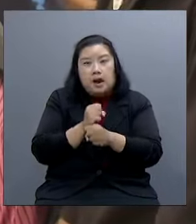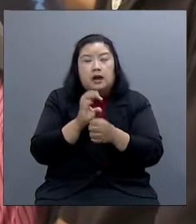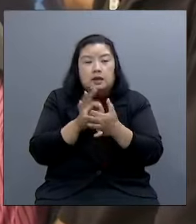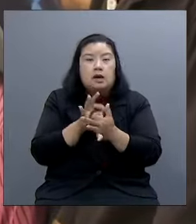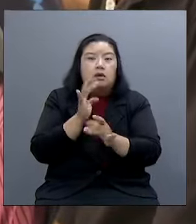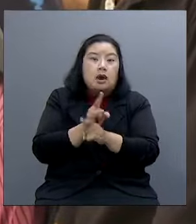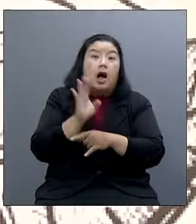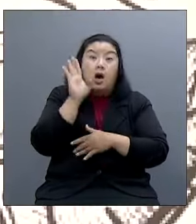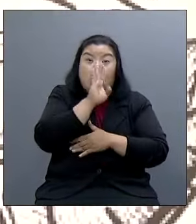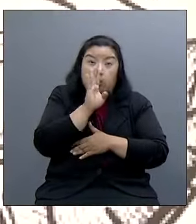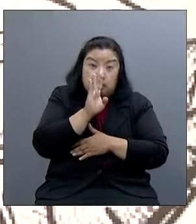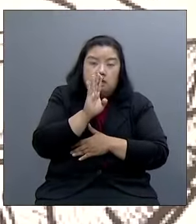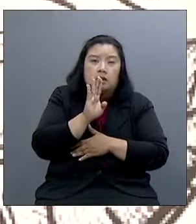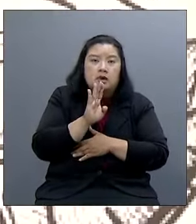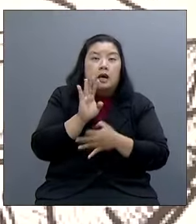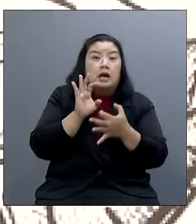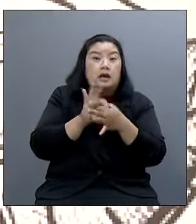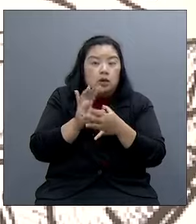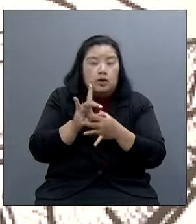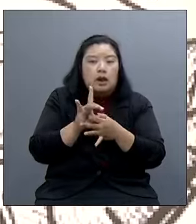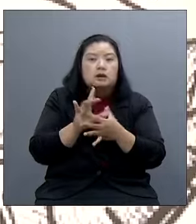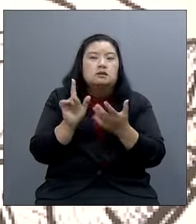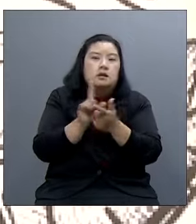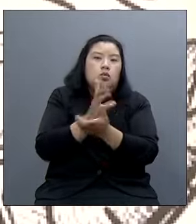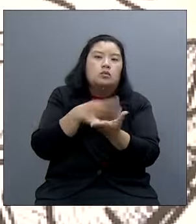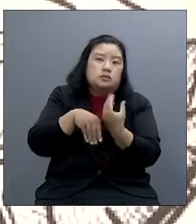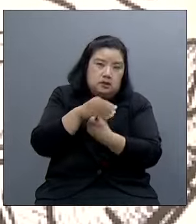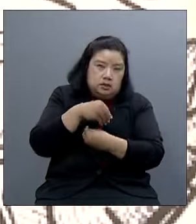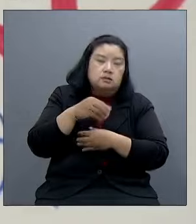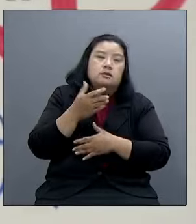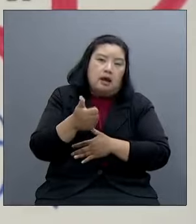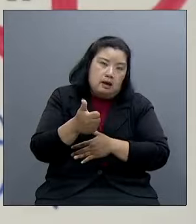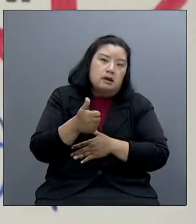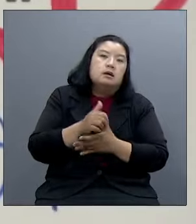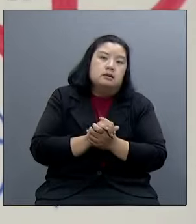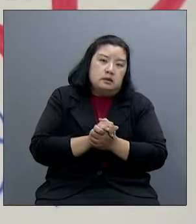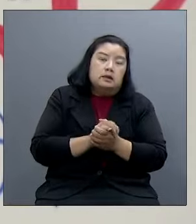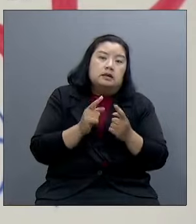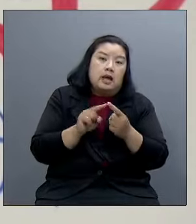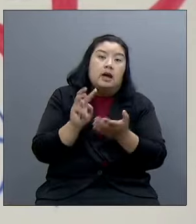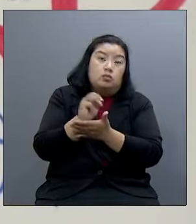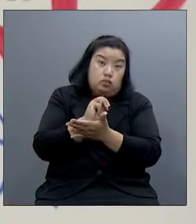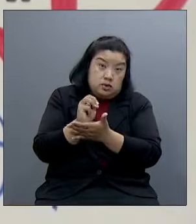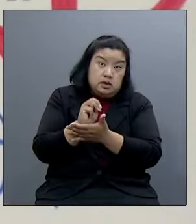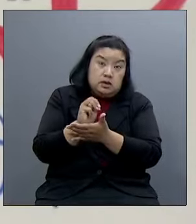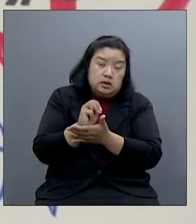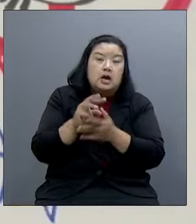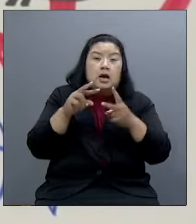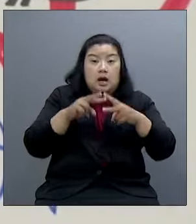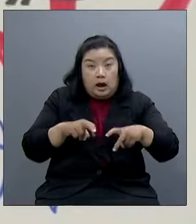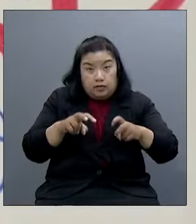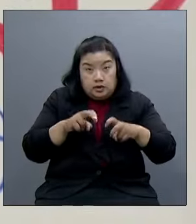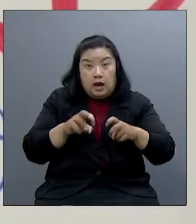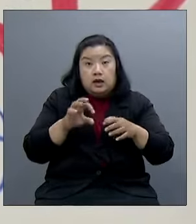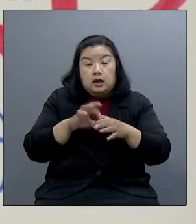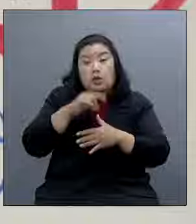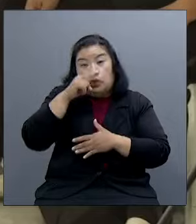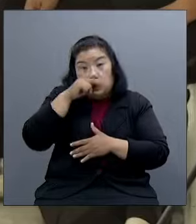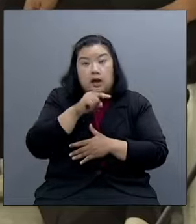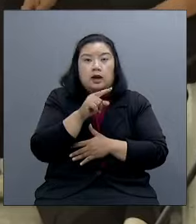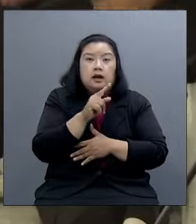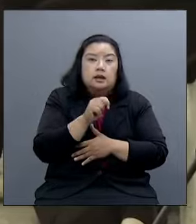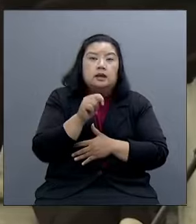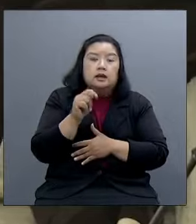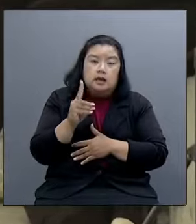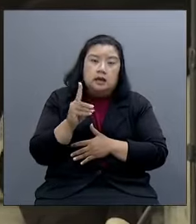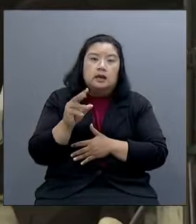การส่งเสริมสมดุลด้านการพัฒนาสังคมและเศรษฐกิจของประเทศค่ะโดยมูลนิธิสถาบันวิจัยเพื่อการพัฒนาประเทศไทยหรือว่า TDI นะคะซึ่งก็พ